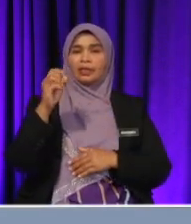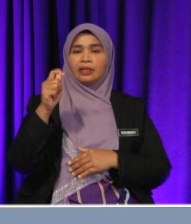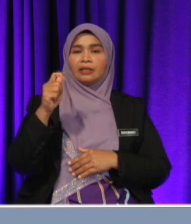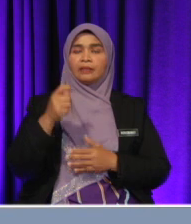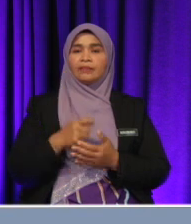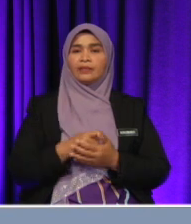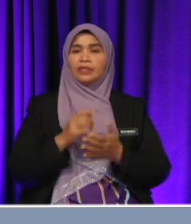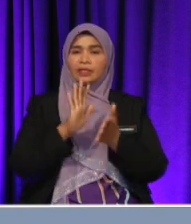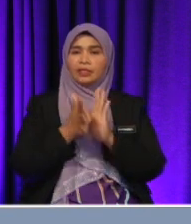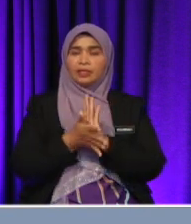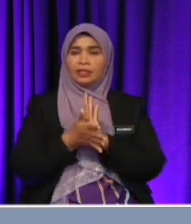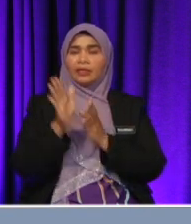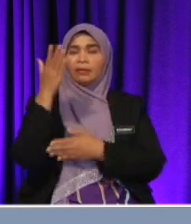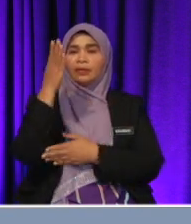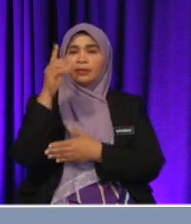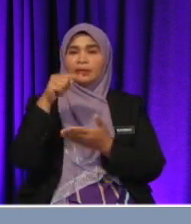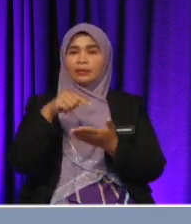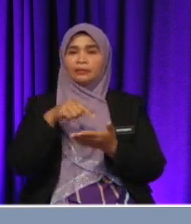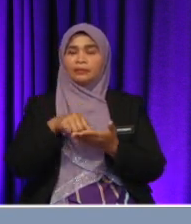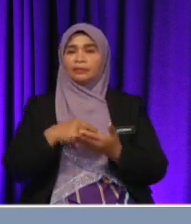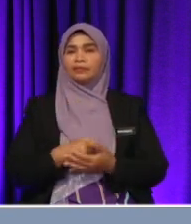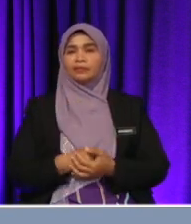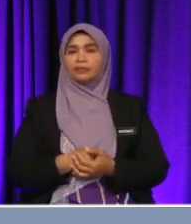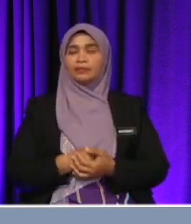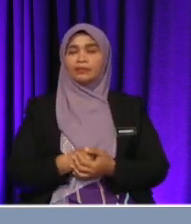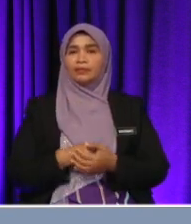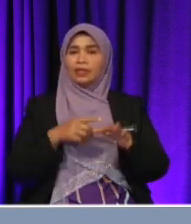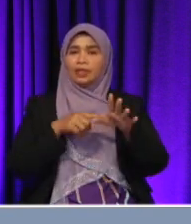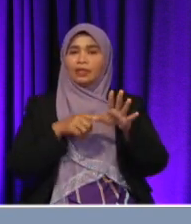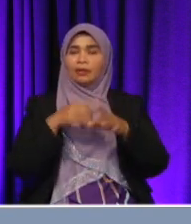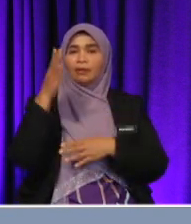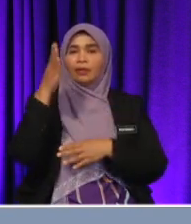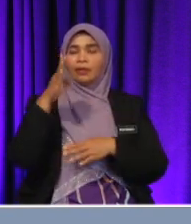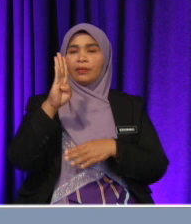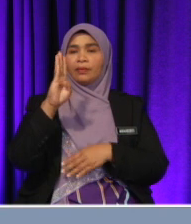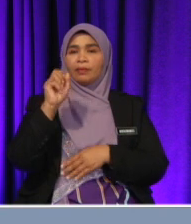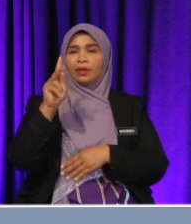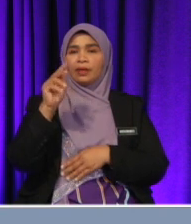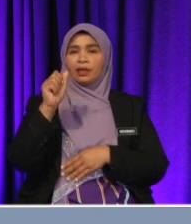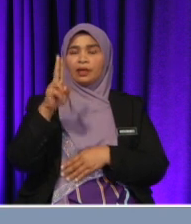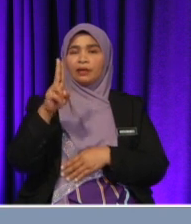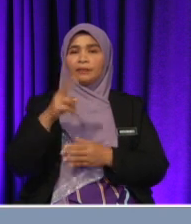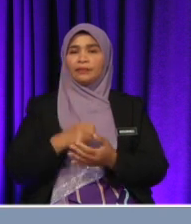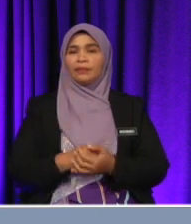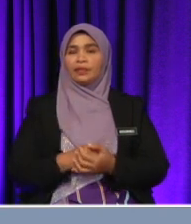jadi pokok ini ini bukan daun pokok bakau ini adalah daun biasa